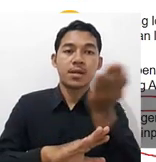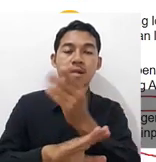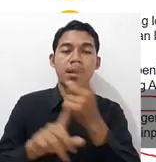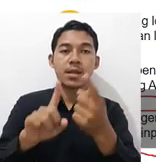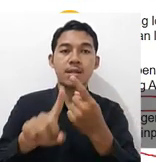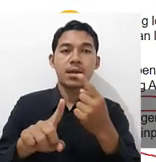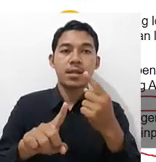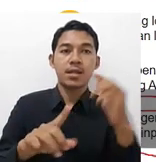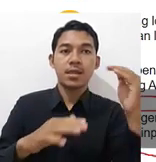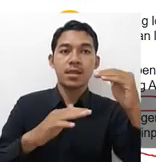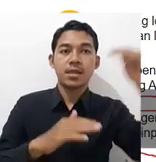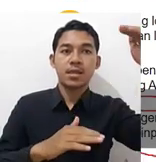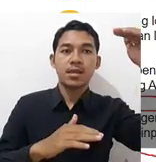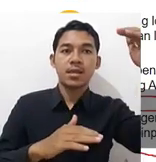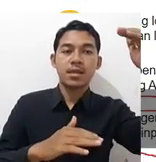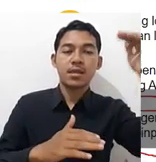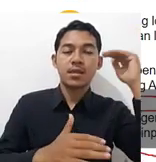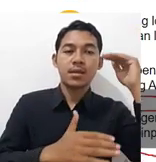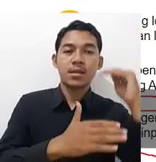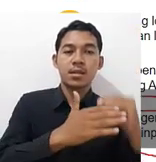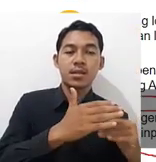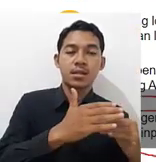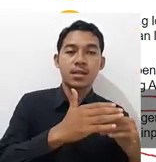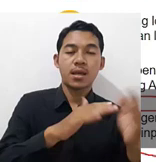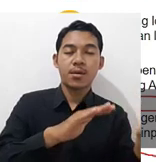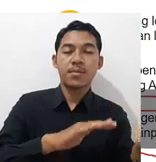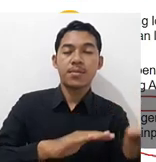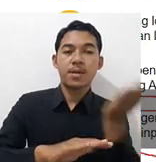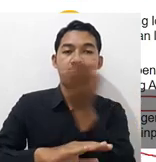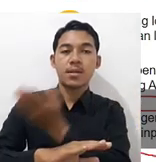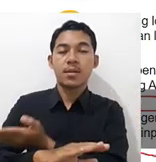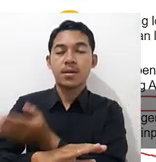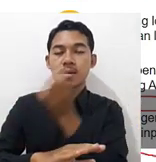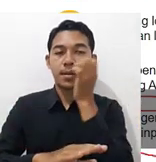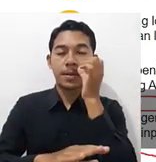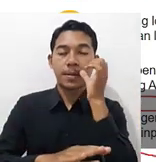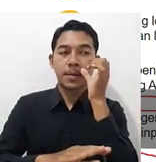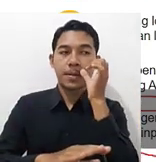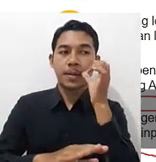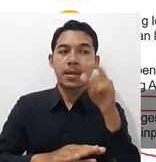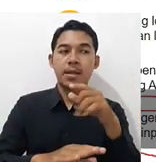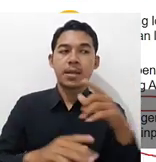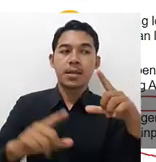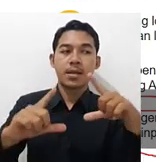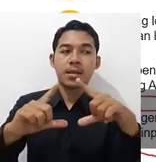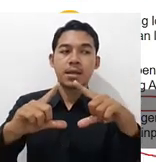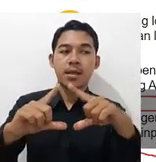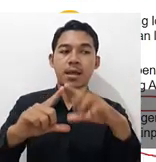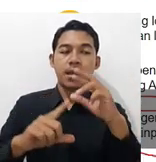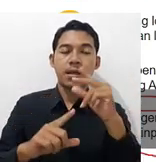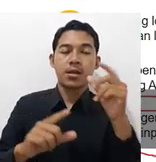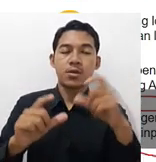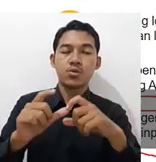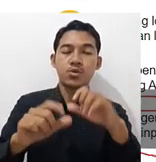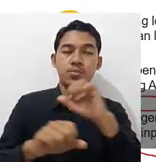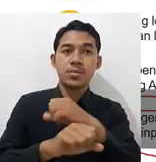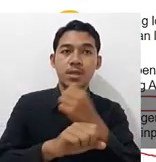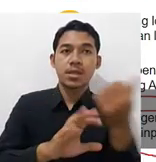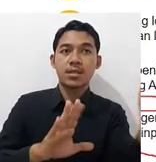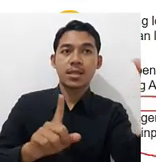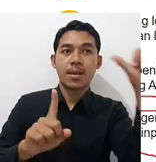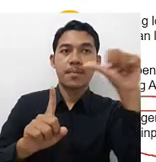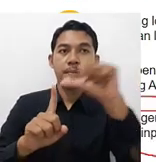sini rangkaiannya jadi tertutup semua. Nah, akibatnya arus bisa sampai ke potensial